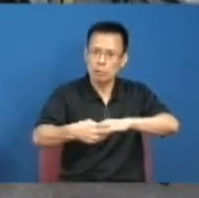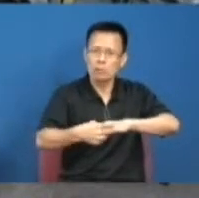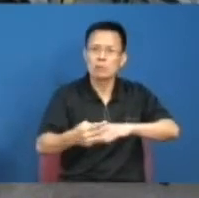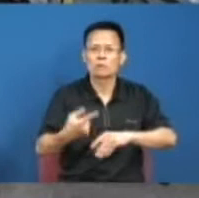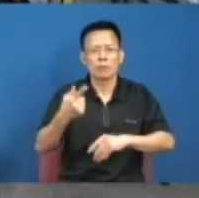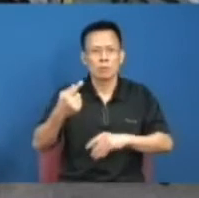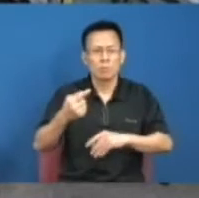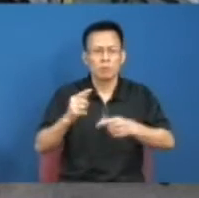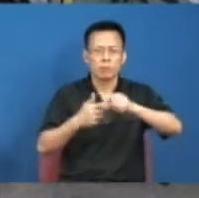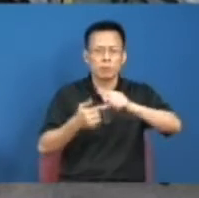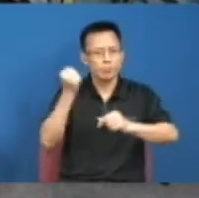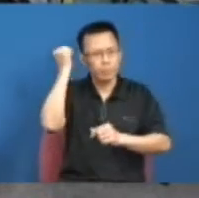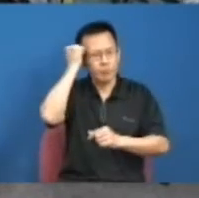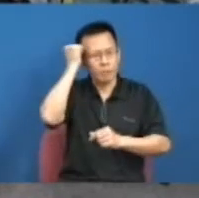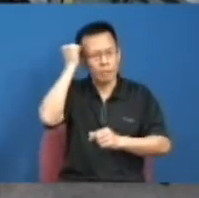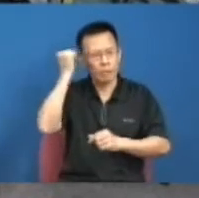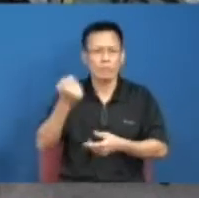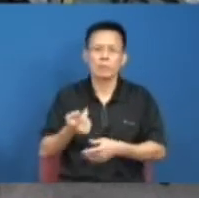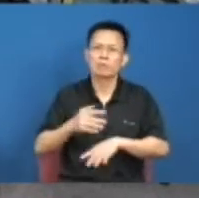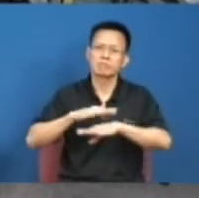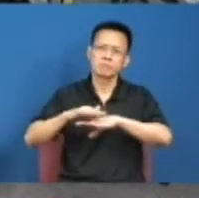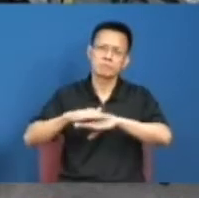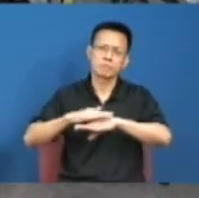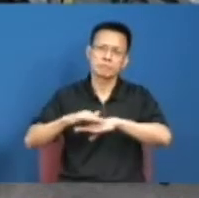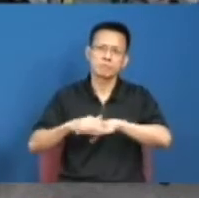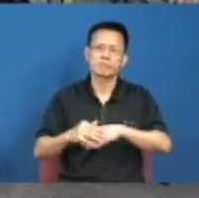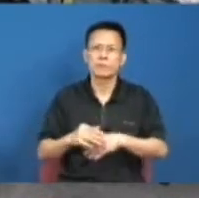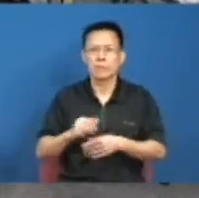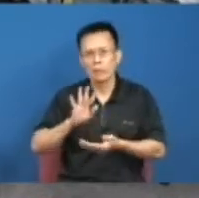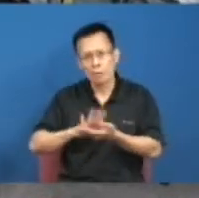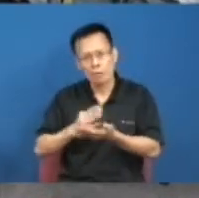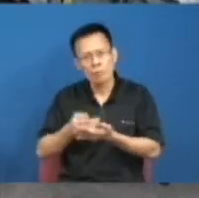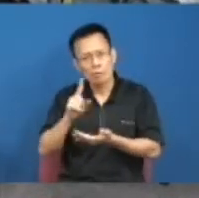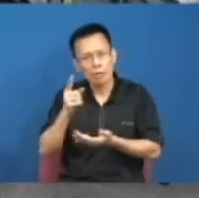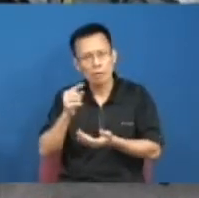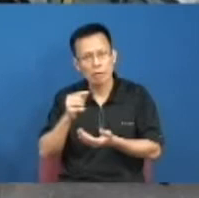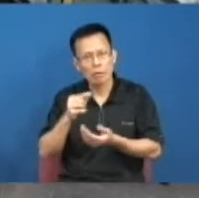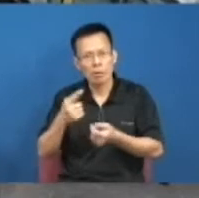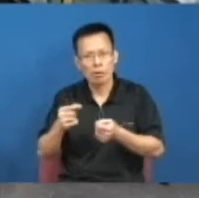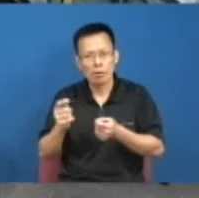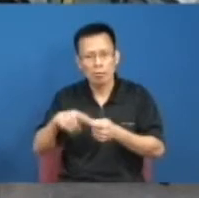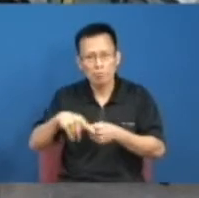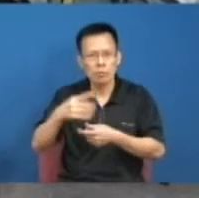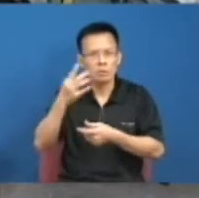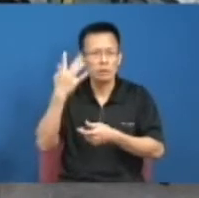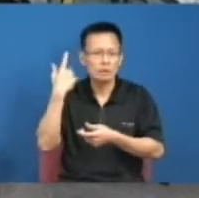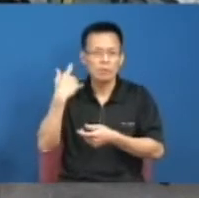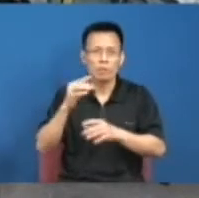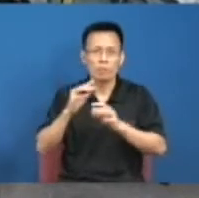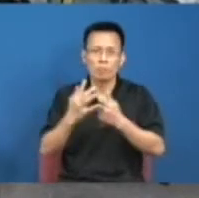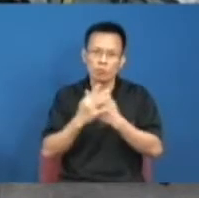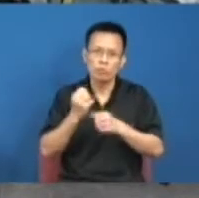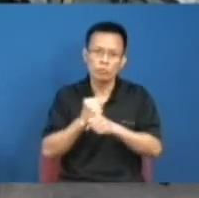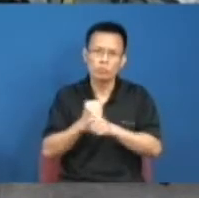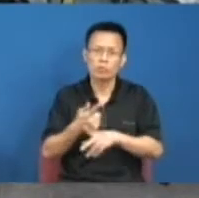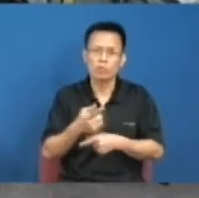比較困難啲， 嗯嗯。 即係冇咁理想， 係咯，嗯。但係點解阿坡，你上次幫我做山頂屋，你一樣創舉嘅喎，我跟你學